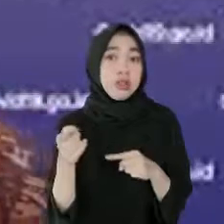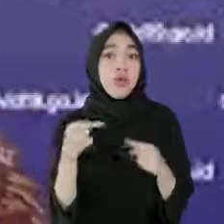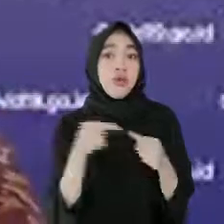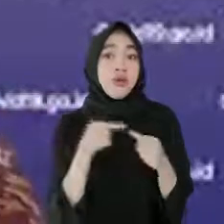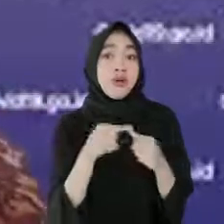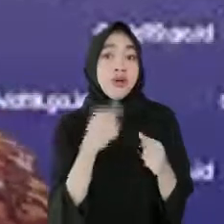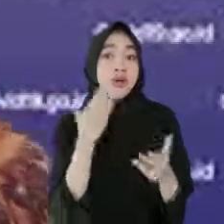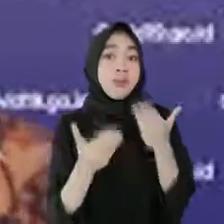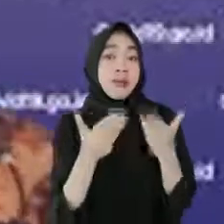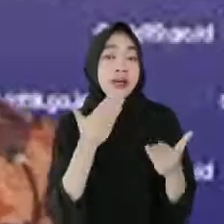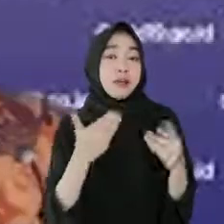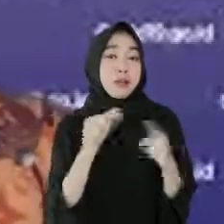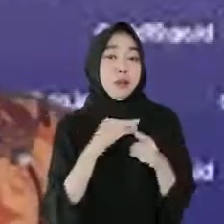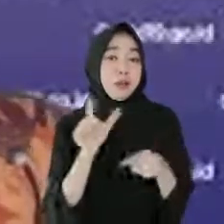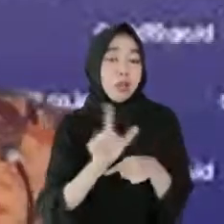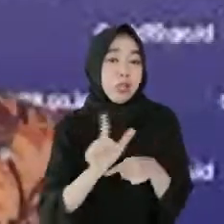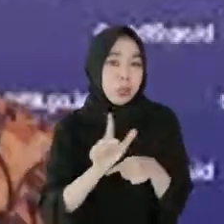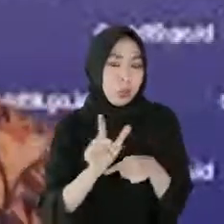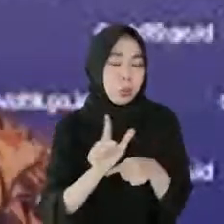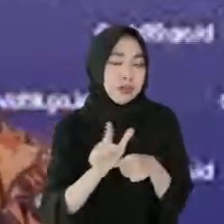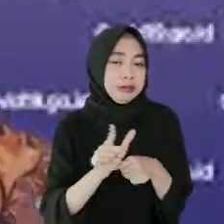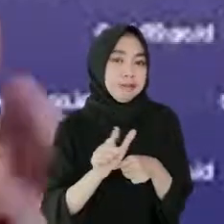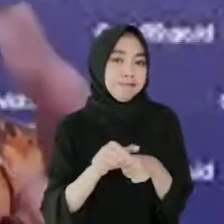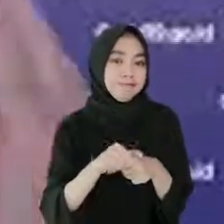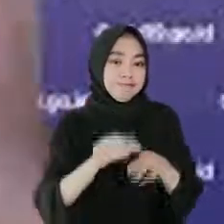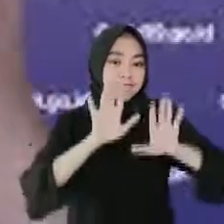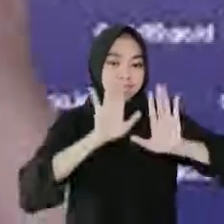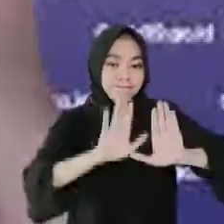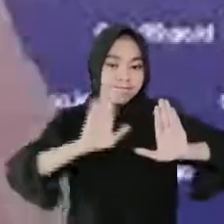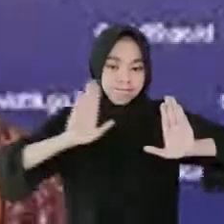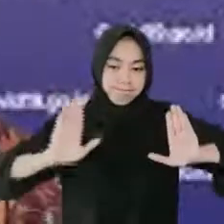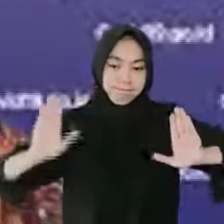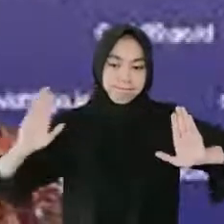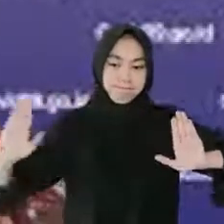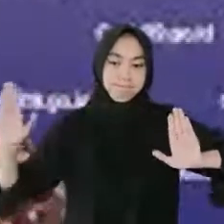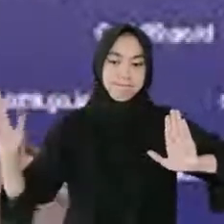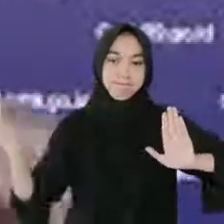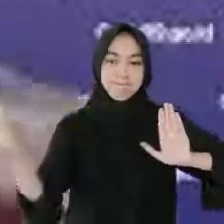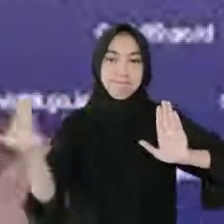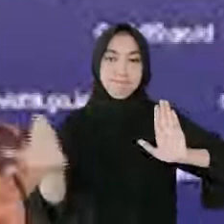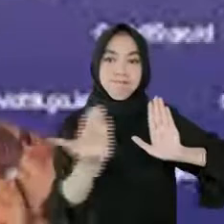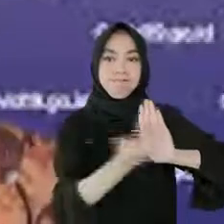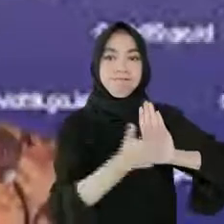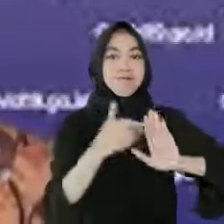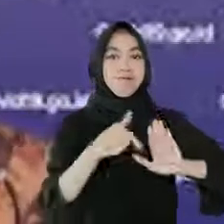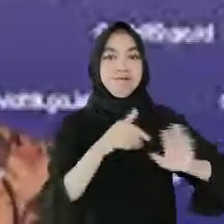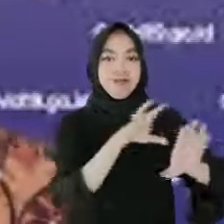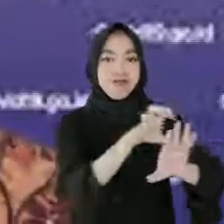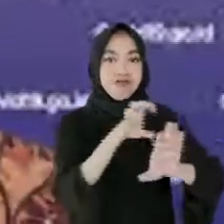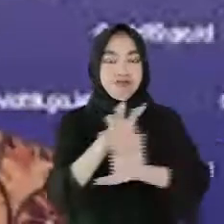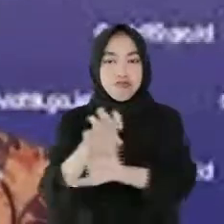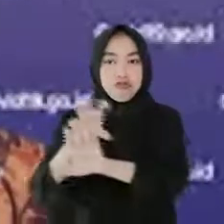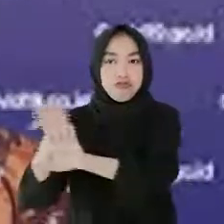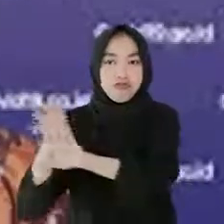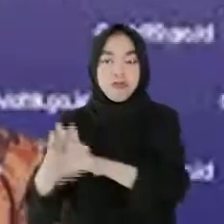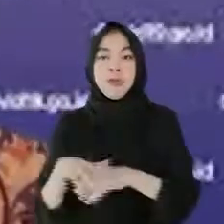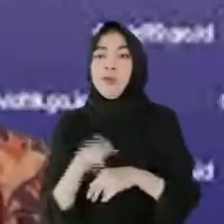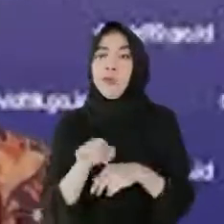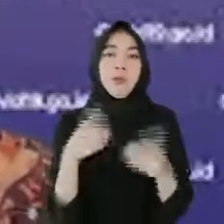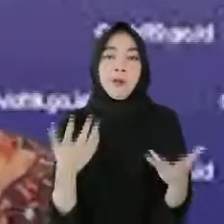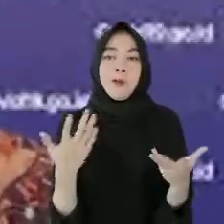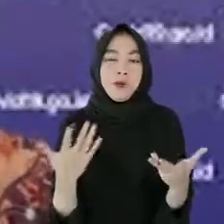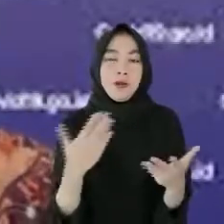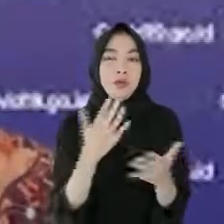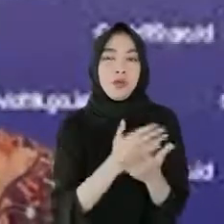dengan aplikasi peduli lindungi ini bisa diterapkan Bagaimana Pak Didik ya ini betul-betul bahwa penegakan